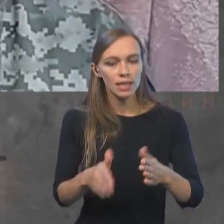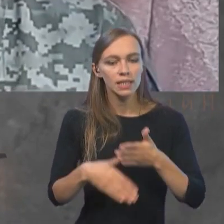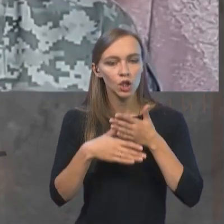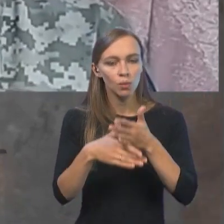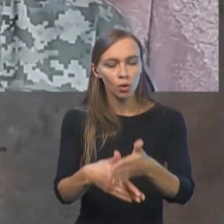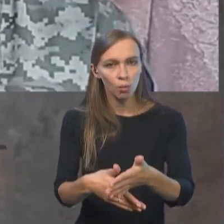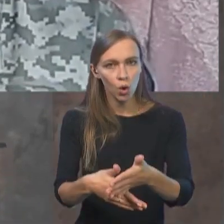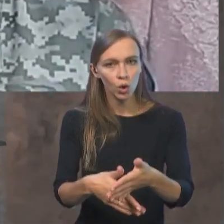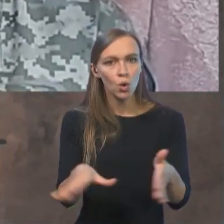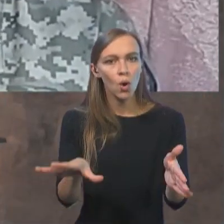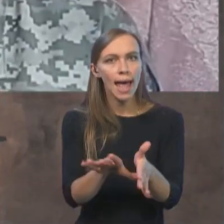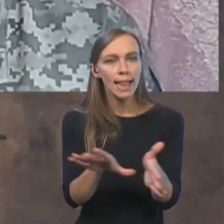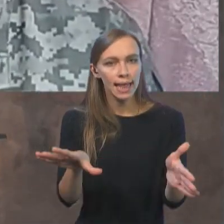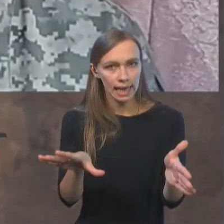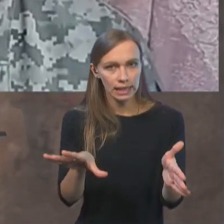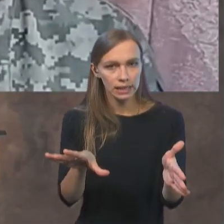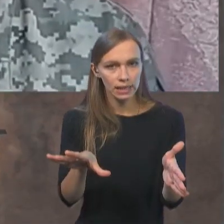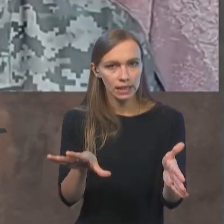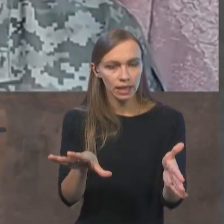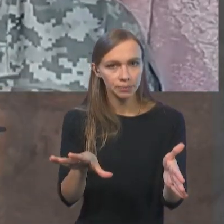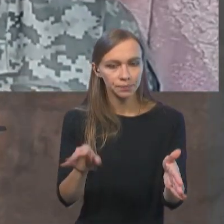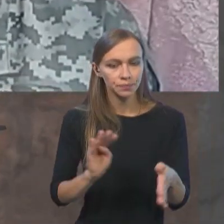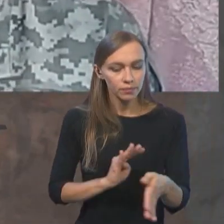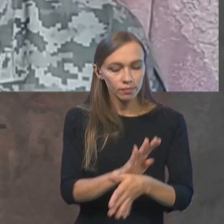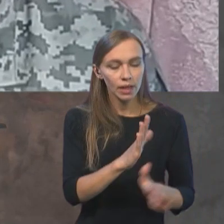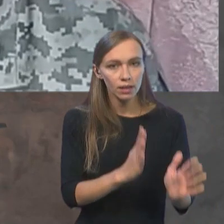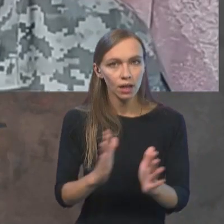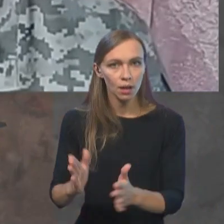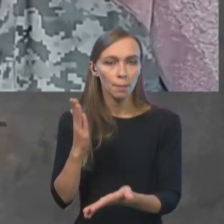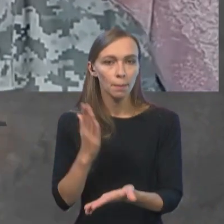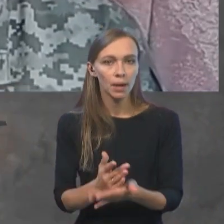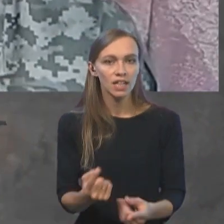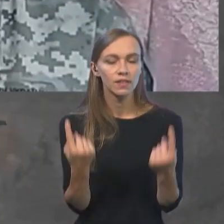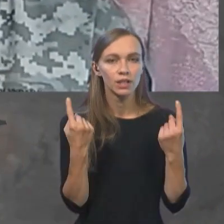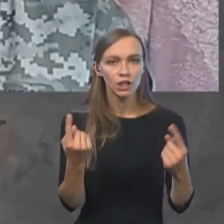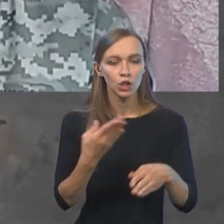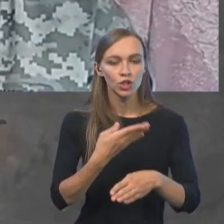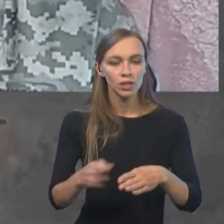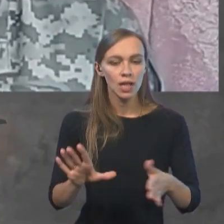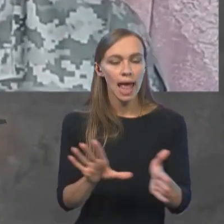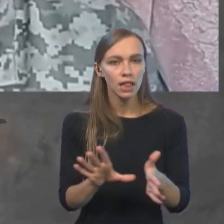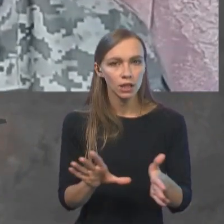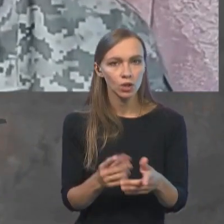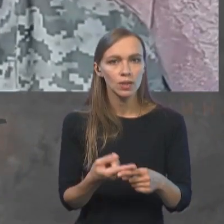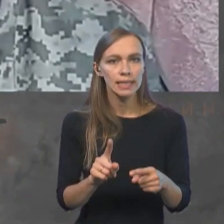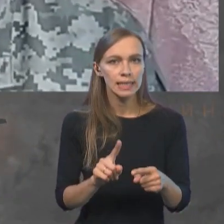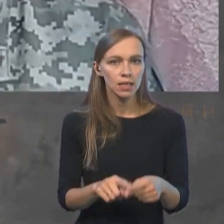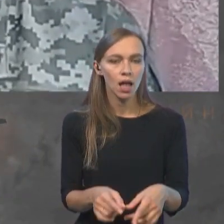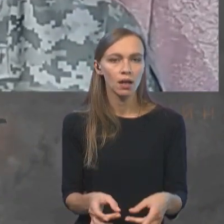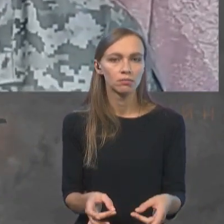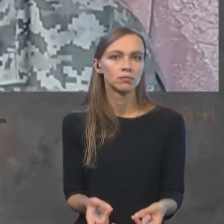запалювання саме електрикою, а реактивні системи залпового вогню мають величезну частину електроніки. Це логічніший